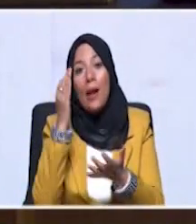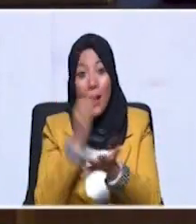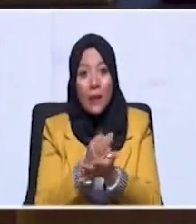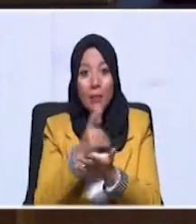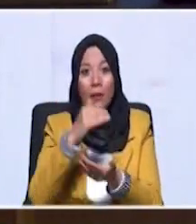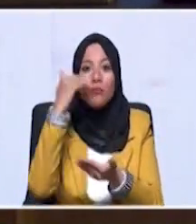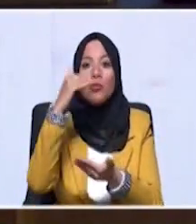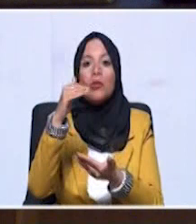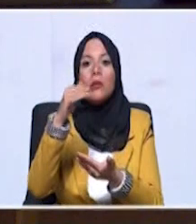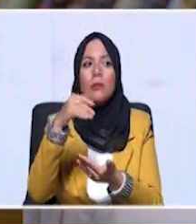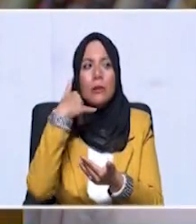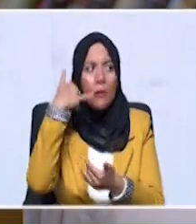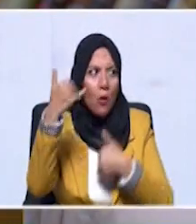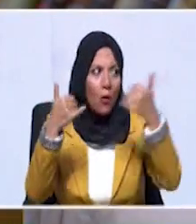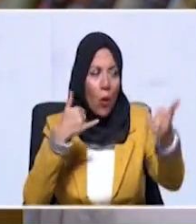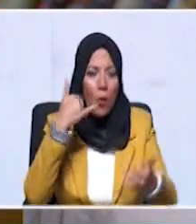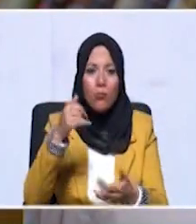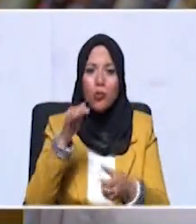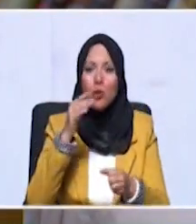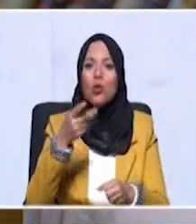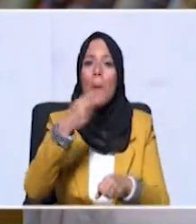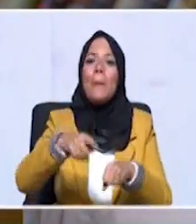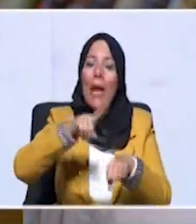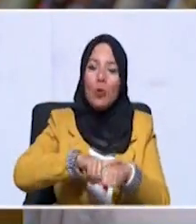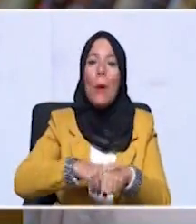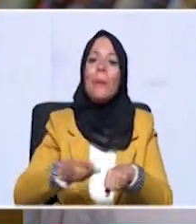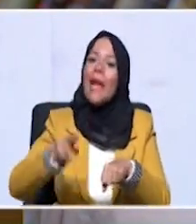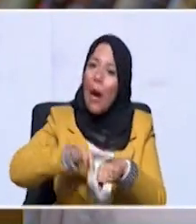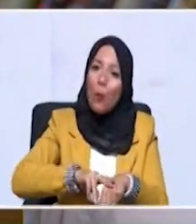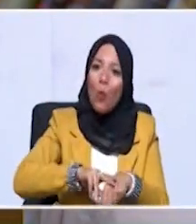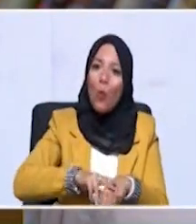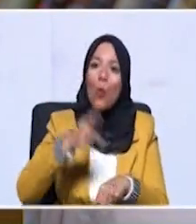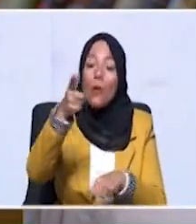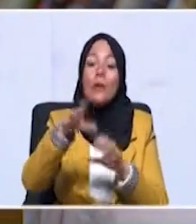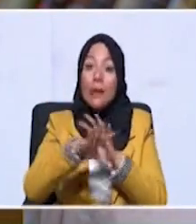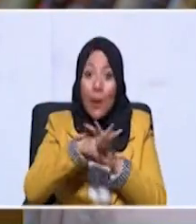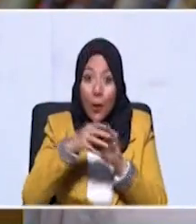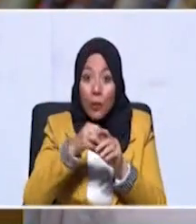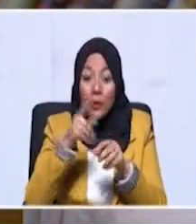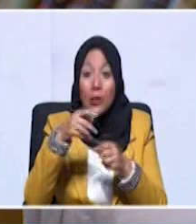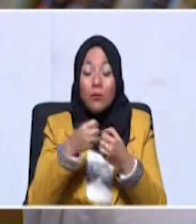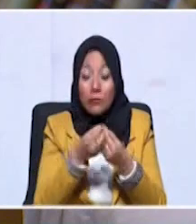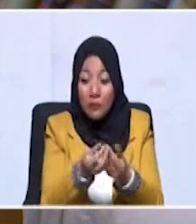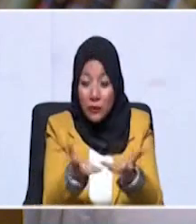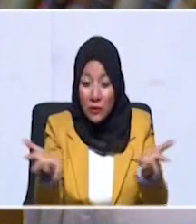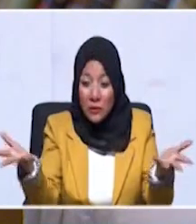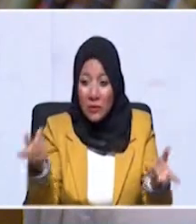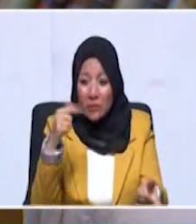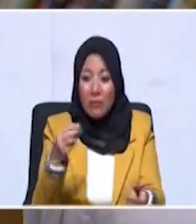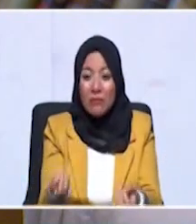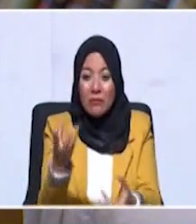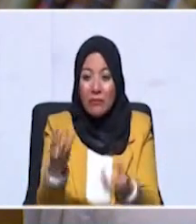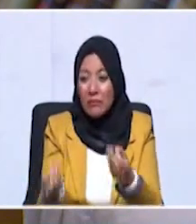الارحام ربنا سبحانه وتعالى قال فهل عسيتم ان توليتم ان تفسدوا في الارض